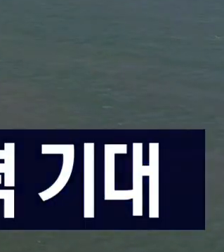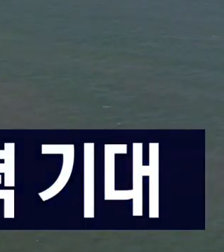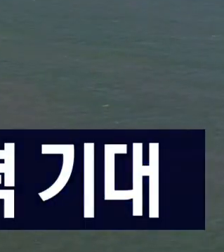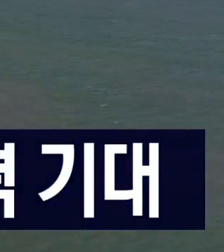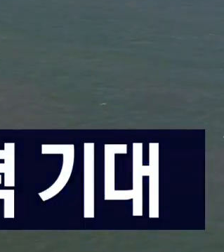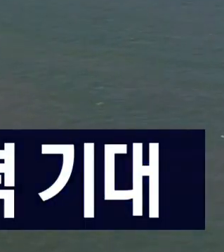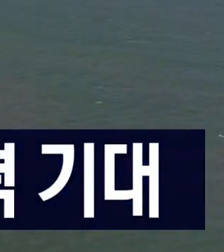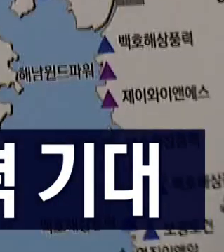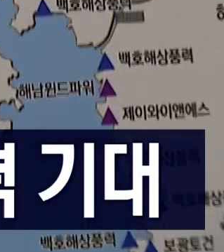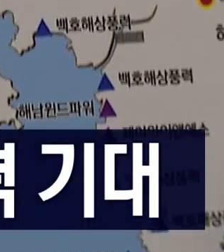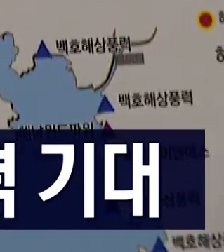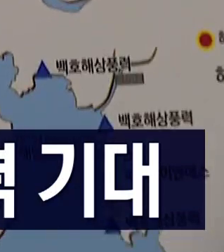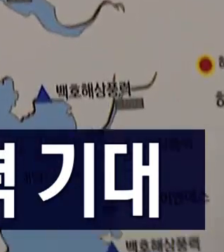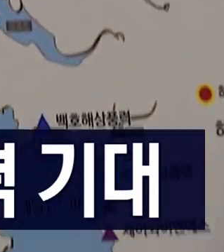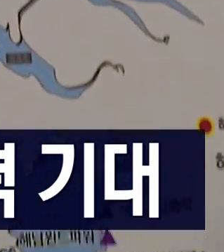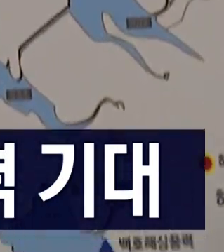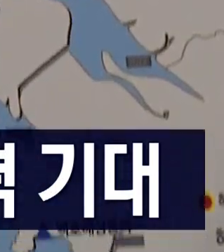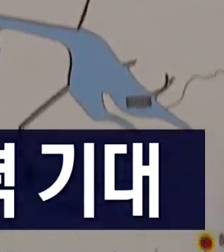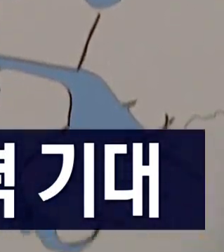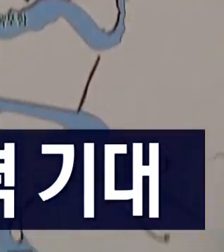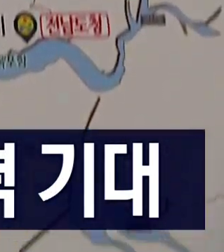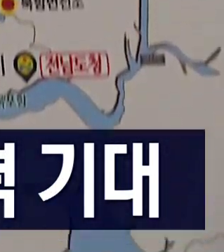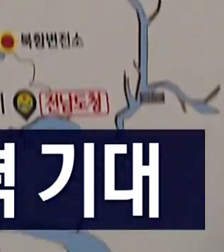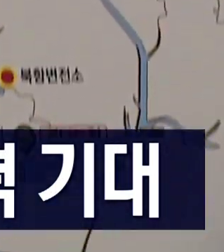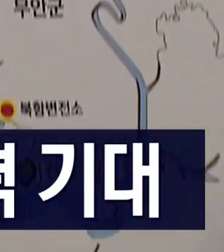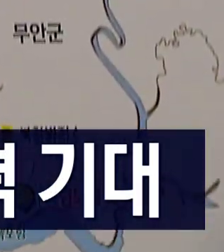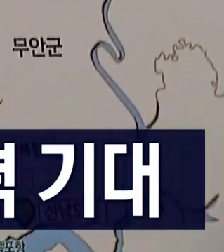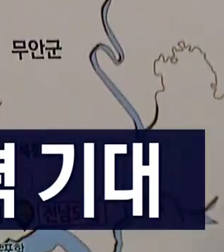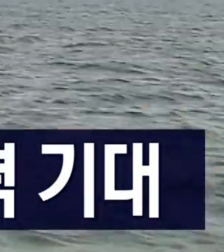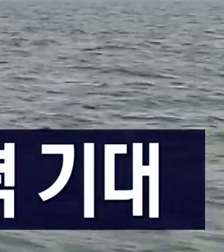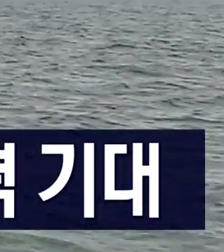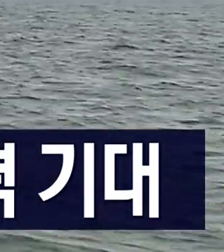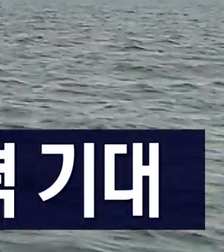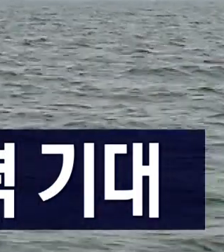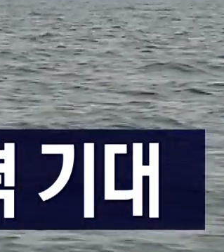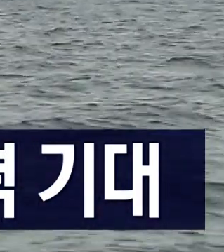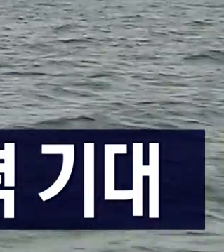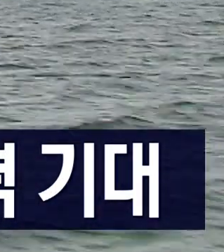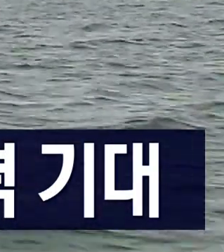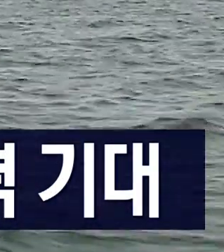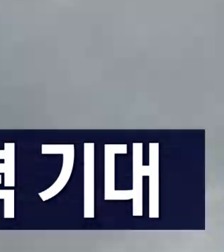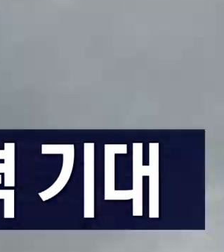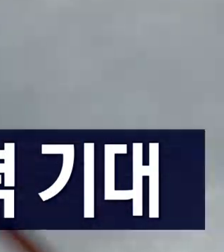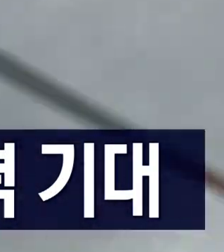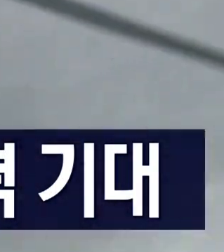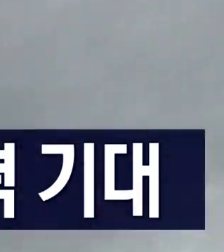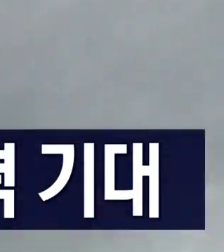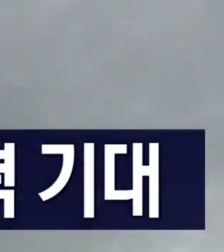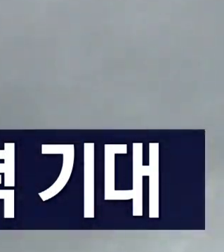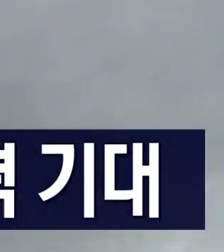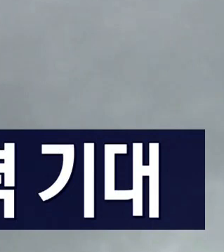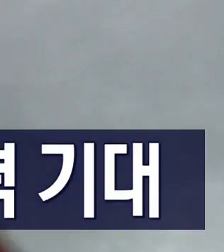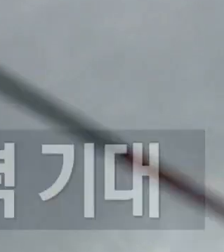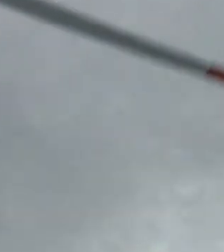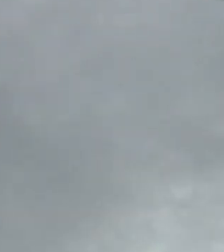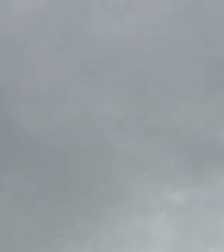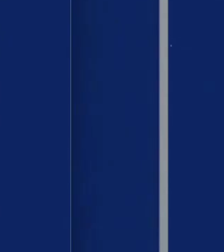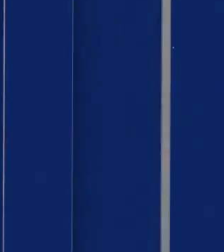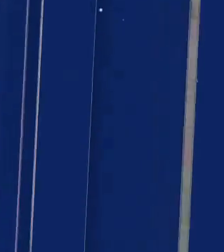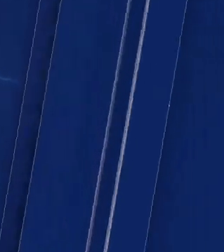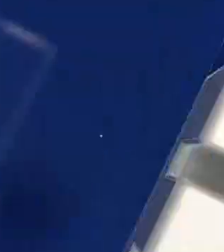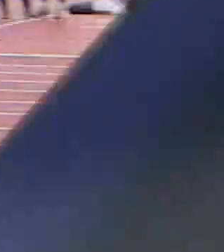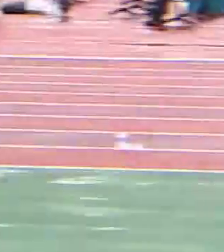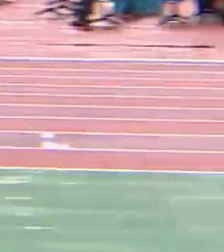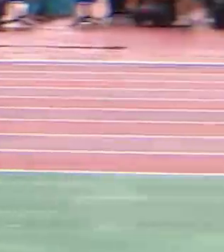전라남도가 추진 중인 대규모 해상풍력발전단지 장애물이었던 규제가 해소됩니다. 해상풍력 사업이 탄력을 받을 것으로 보입니다.